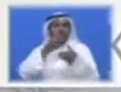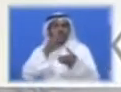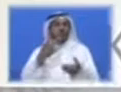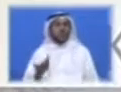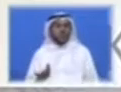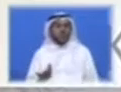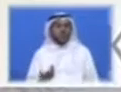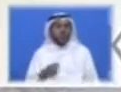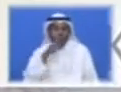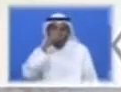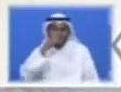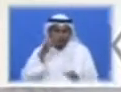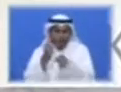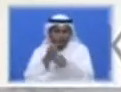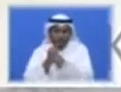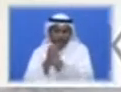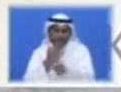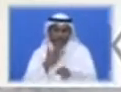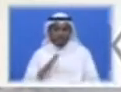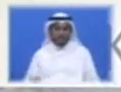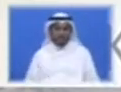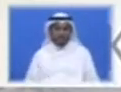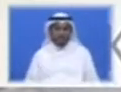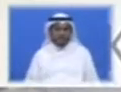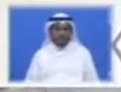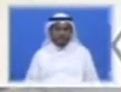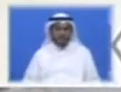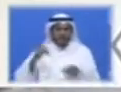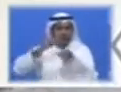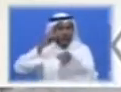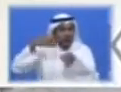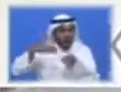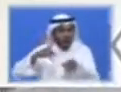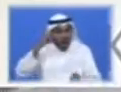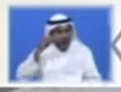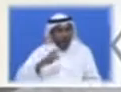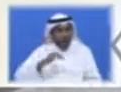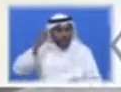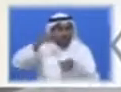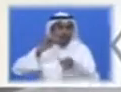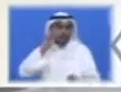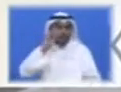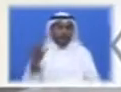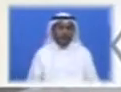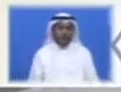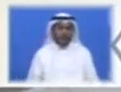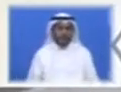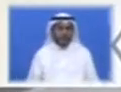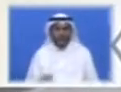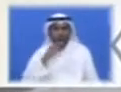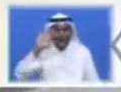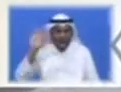واستحمل في التصنيع هذه المنتجات وكثير من هذه المنتجات يا اما حلال يا اما محرمه او هو نفسه ما يدري